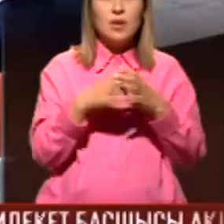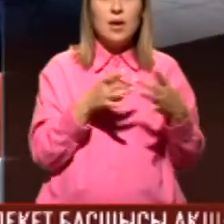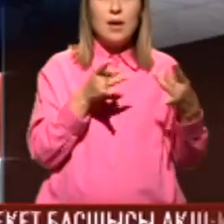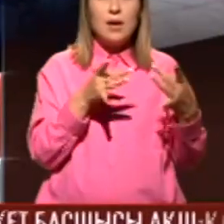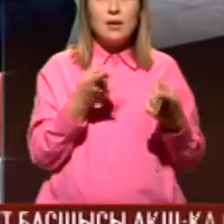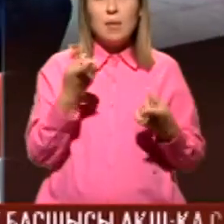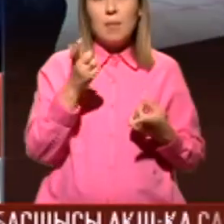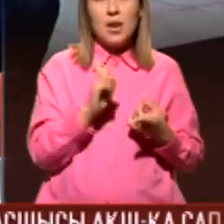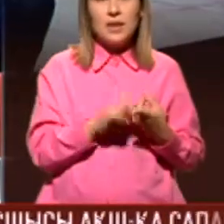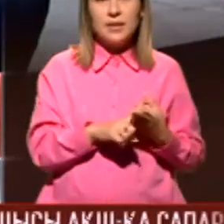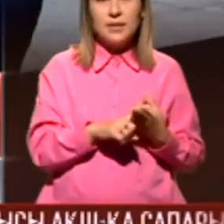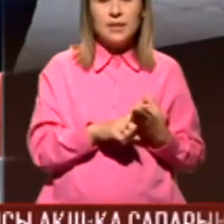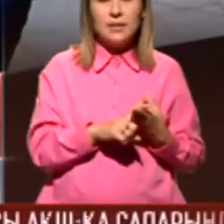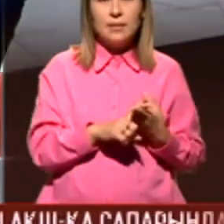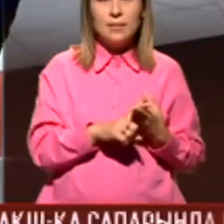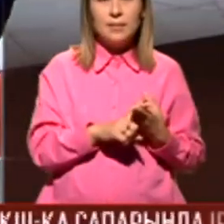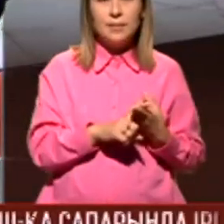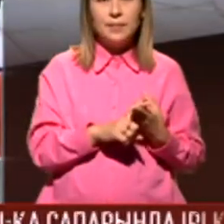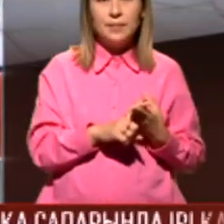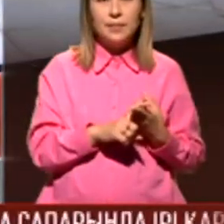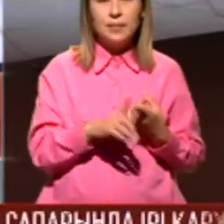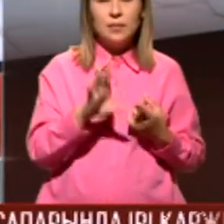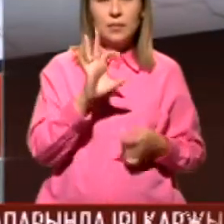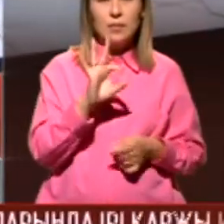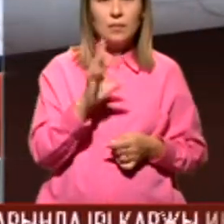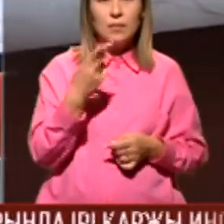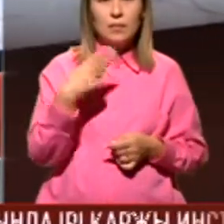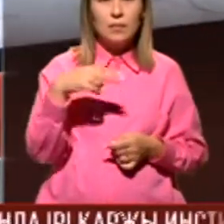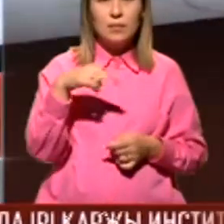қақтығысына байланысты. Бұл жерде ОДКБ-ны